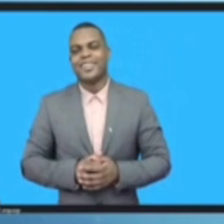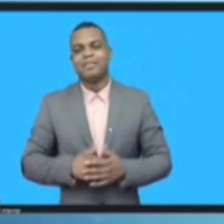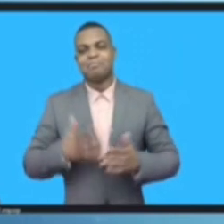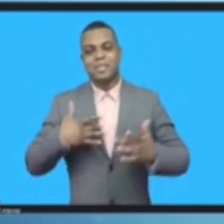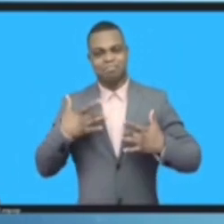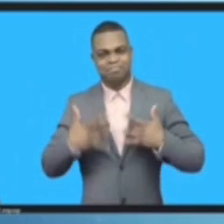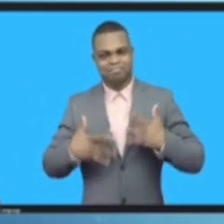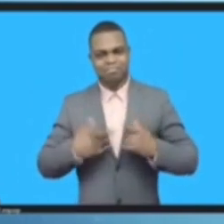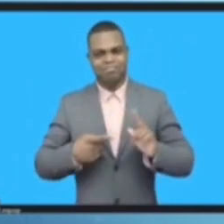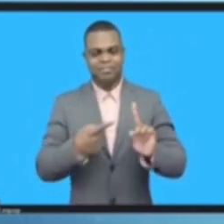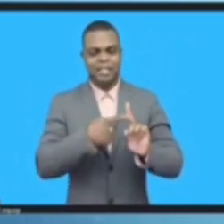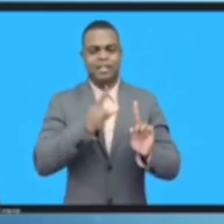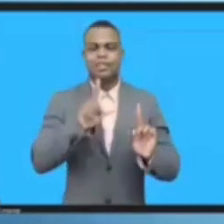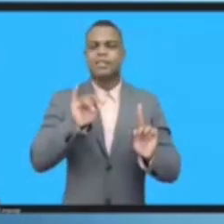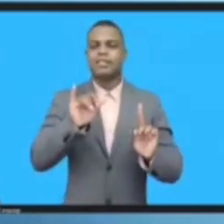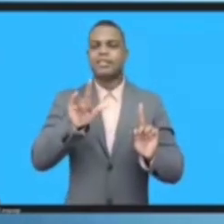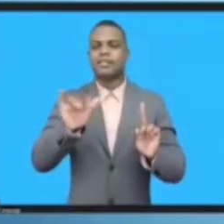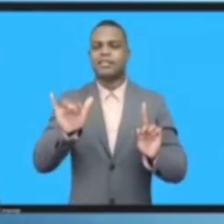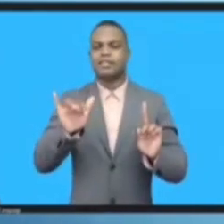m'a rajeuni.